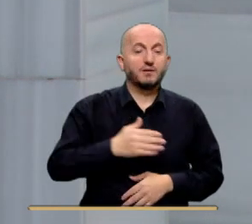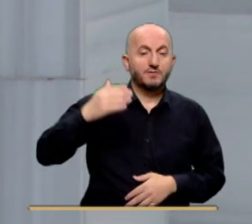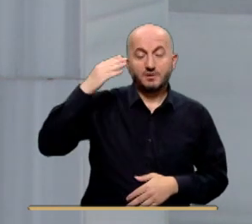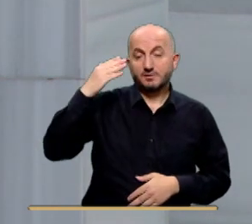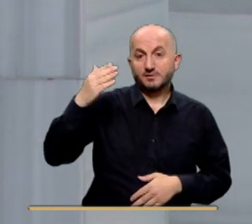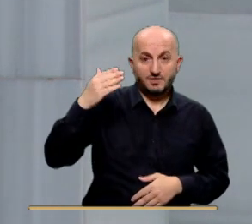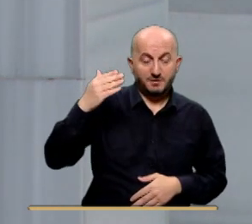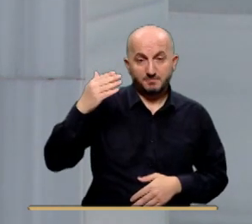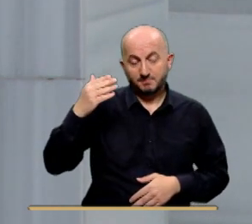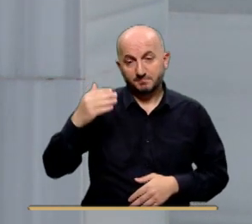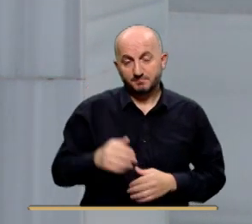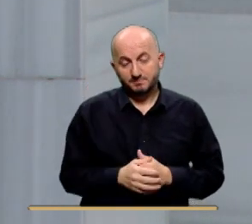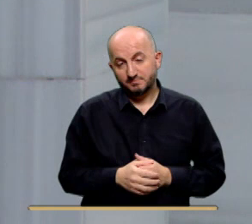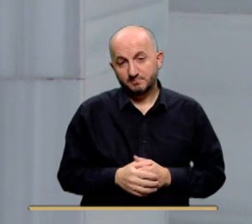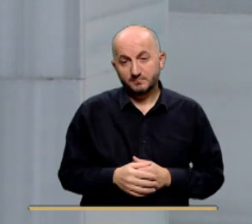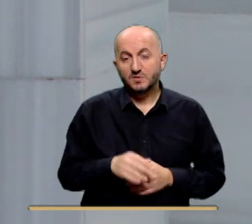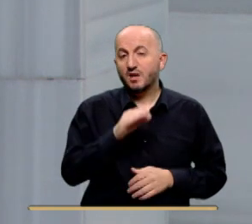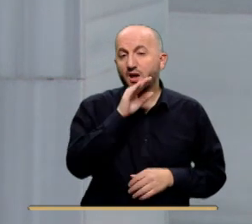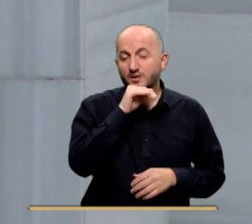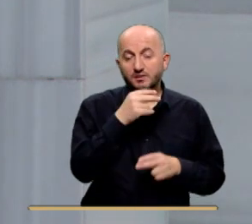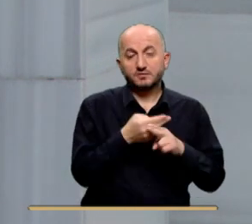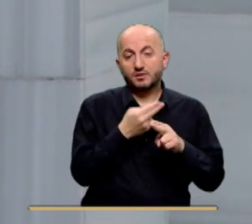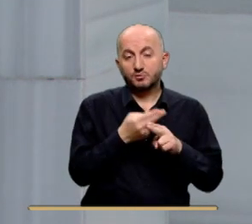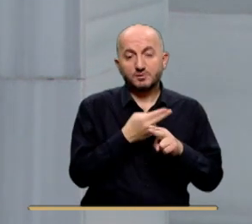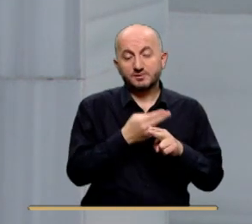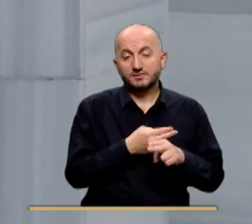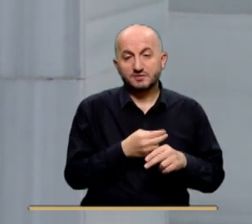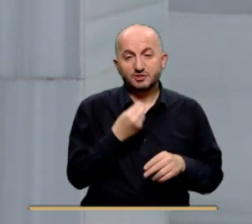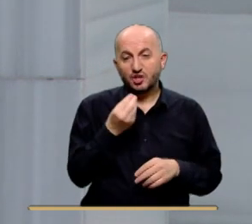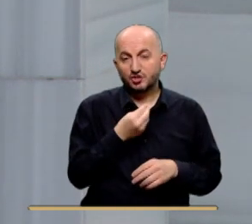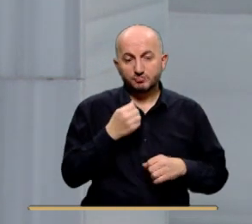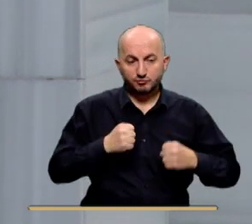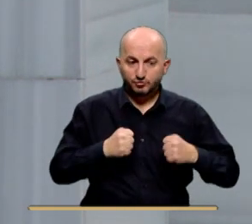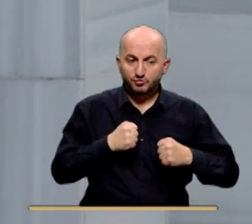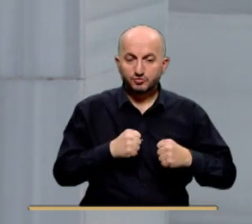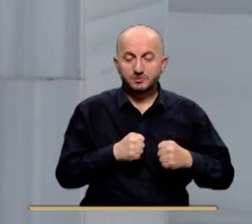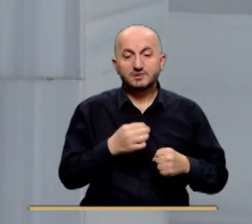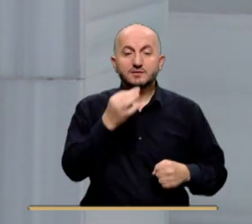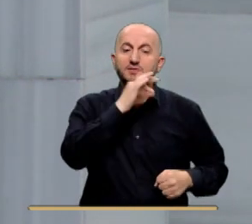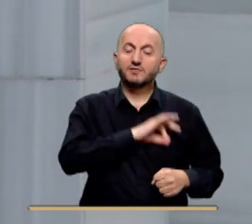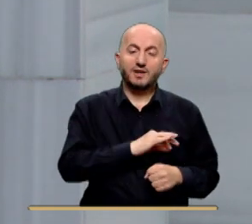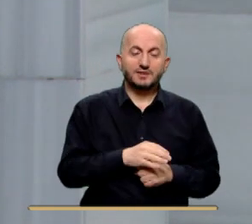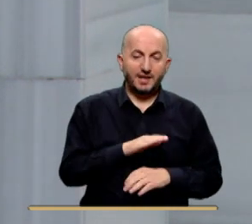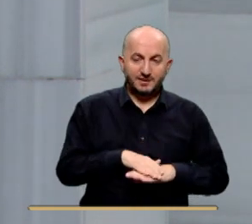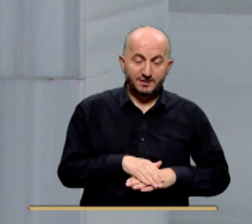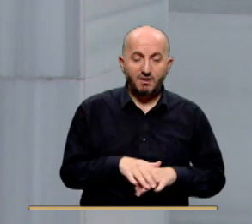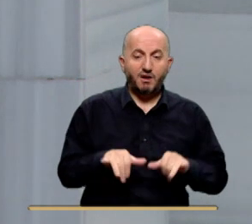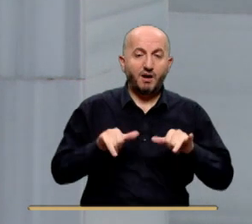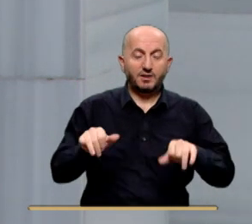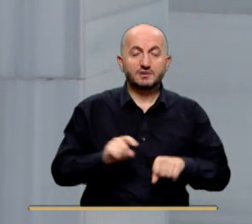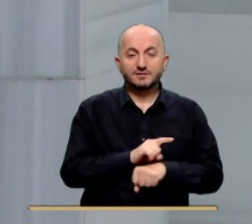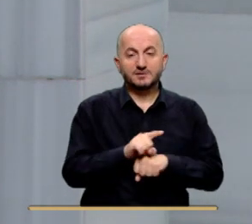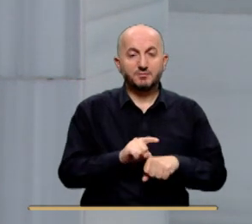ve sellem yaşlıların tecrübesinden, gençlerin enerjisinden istifade etti. Aynı